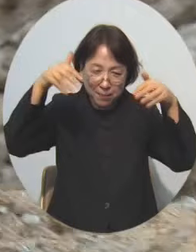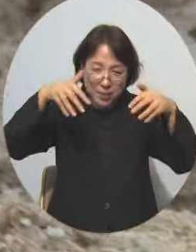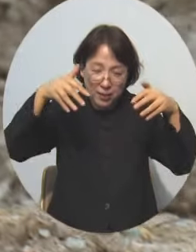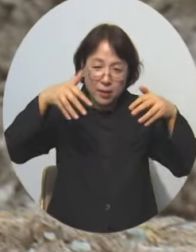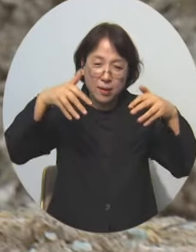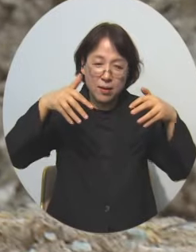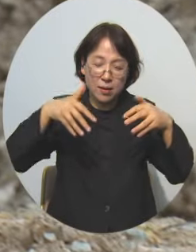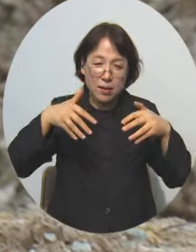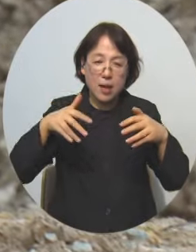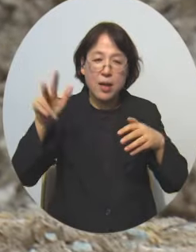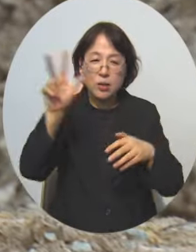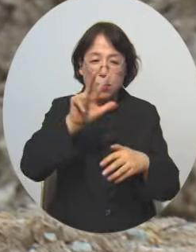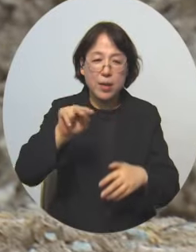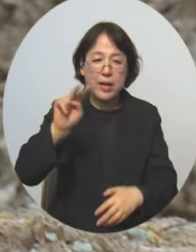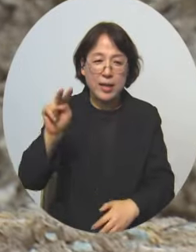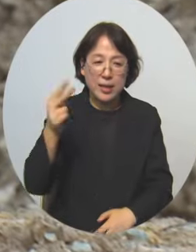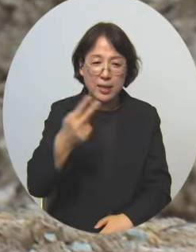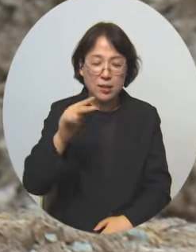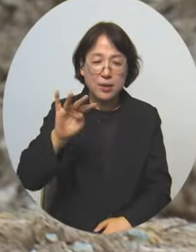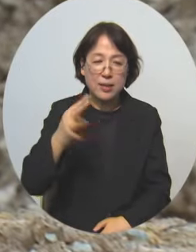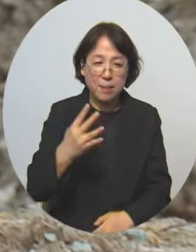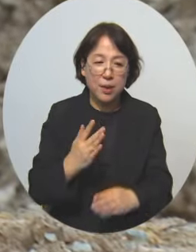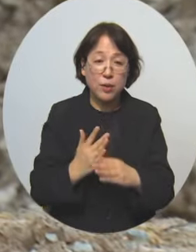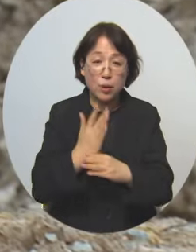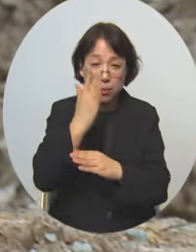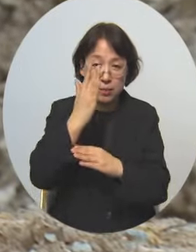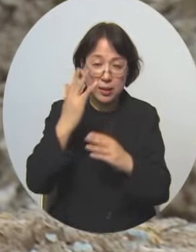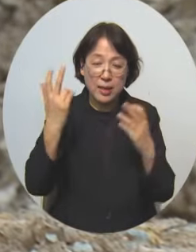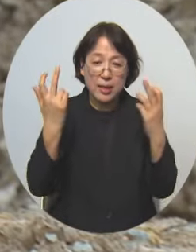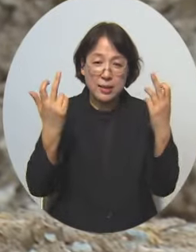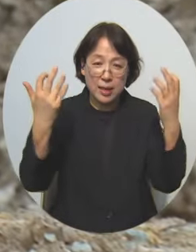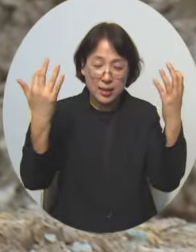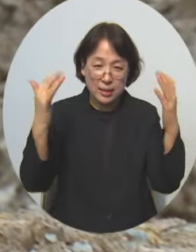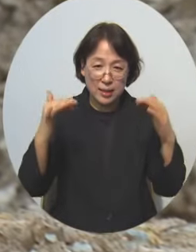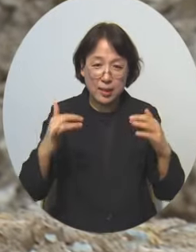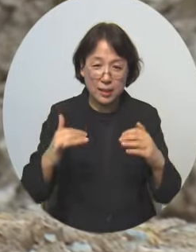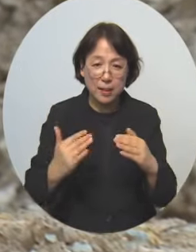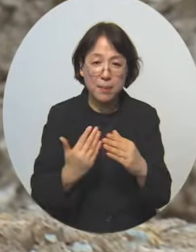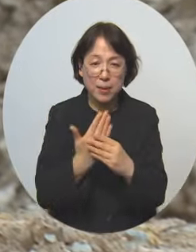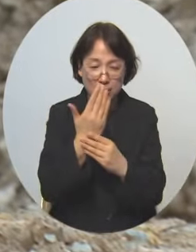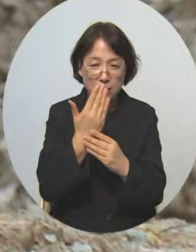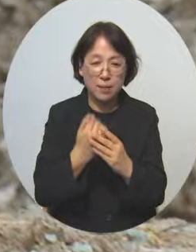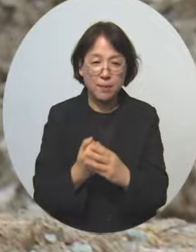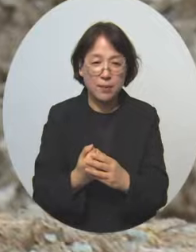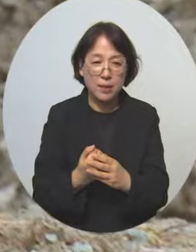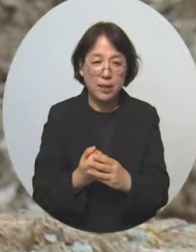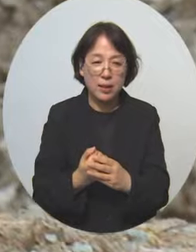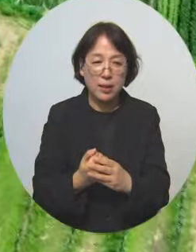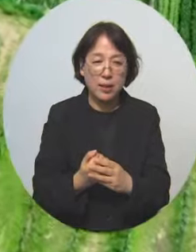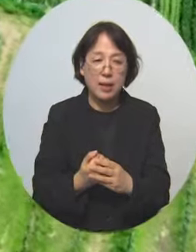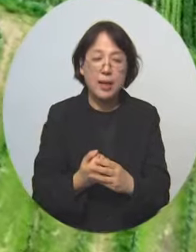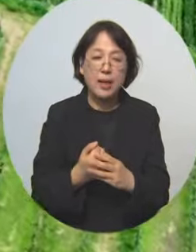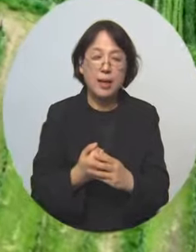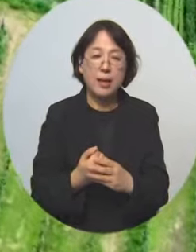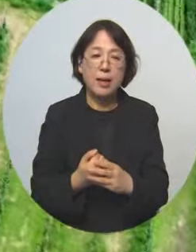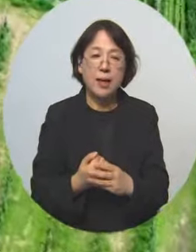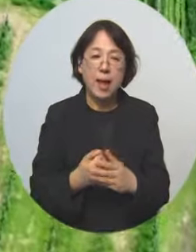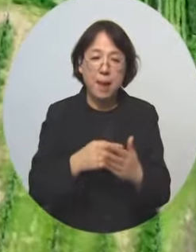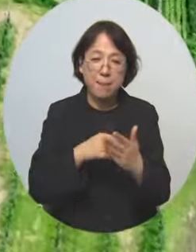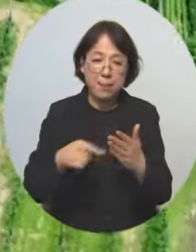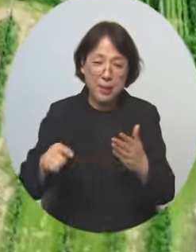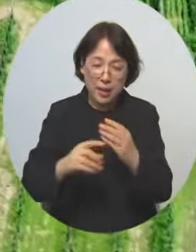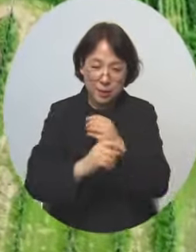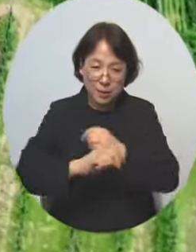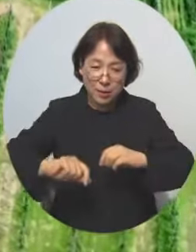전국에서 2,400건 넘는 산사태가 발생했습니다. 2022년보다 약 두 배 늘어난 겁니다. 피해